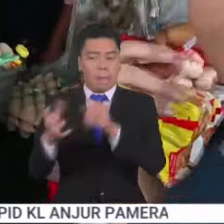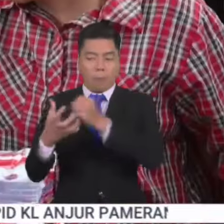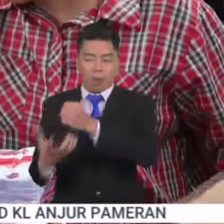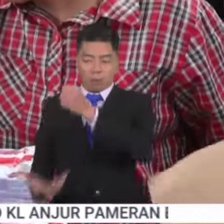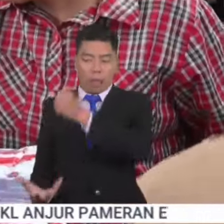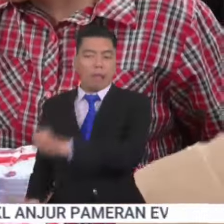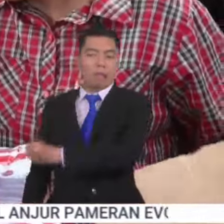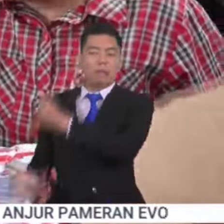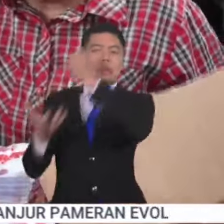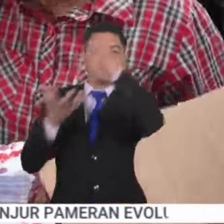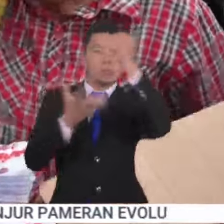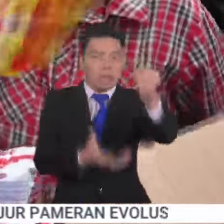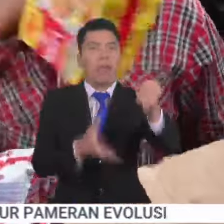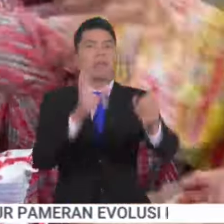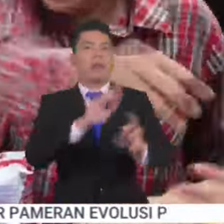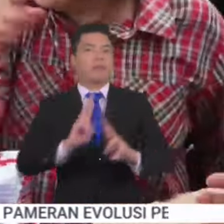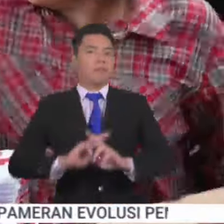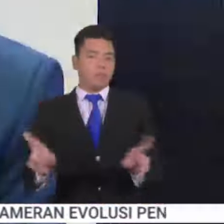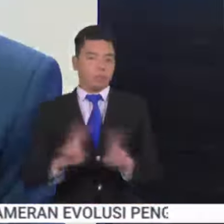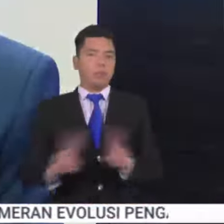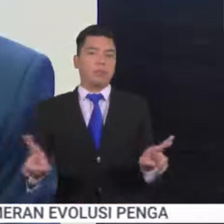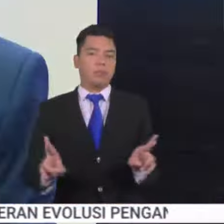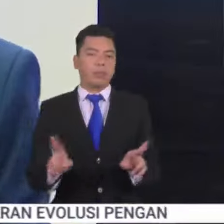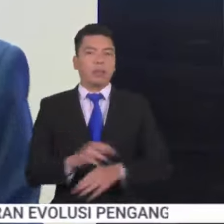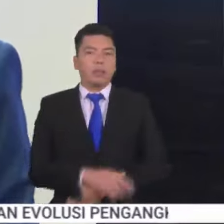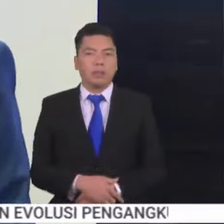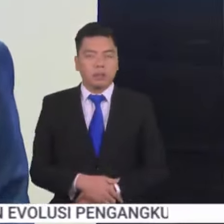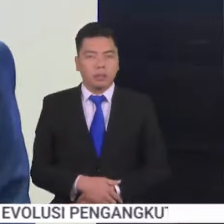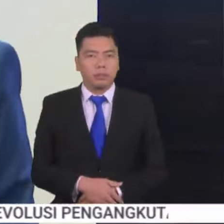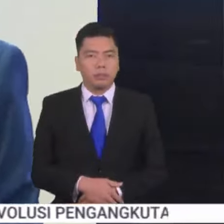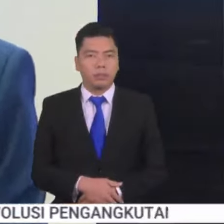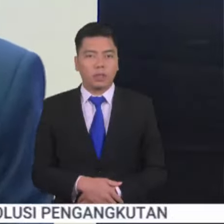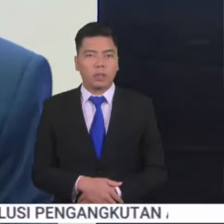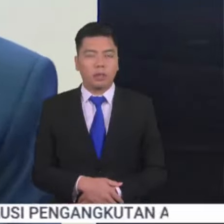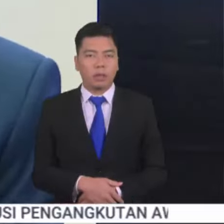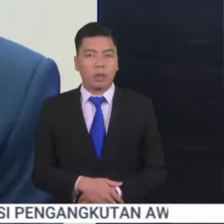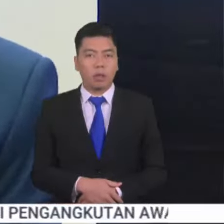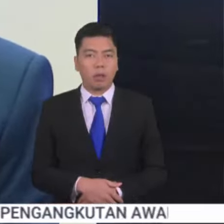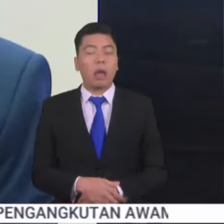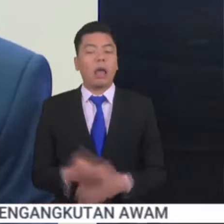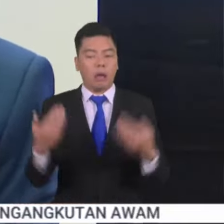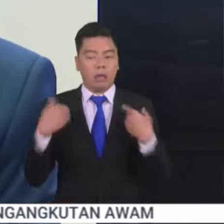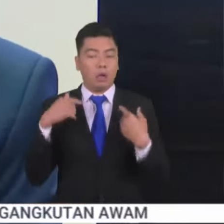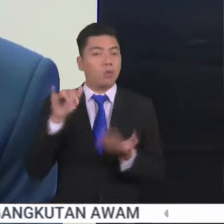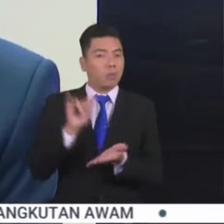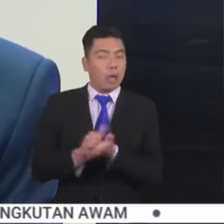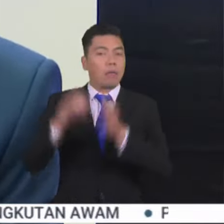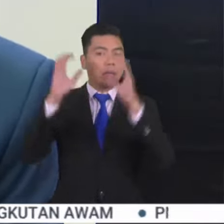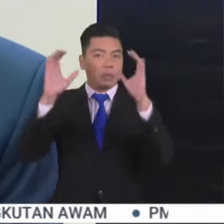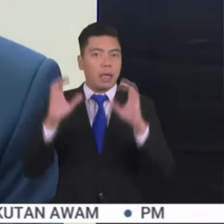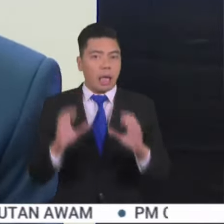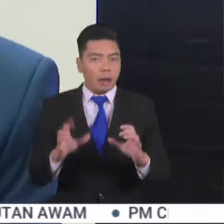sampai bersedia sekarang. Dengan adanya pendekatan tersebut, dengan